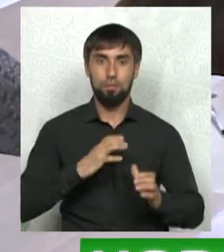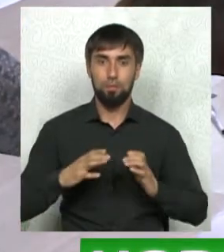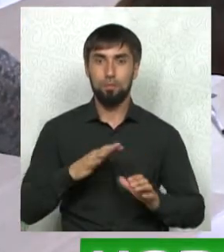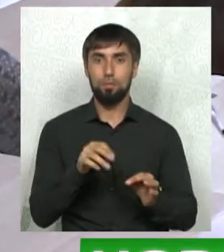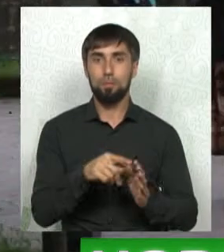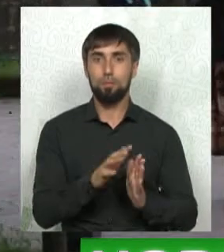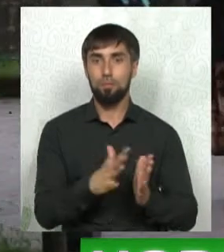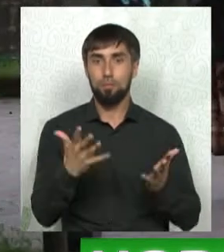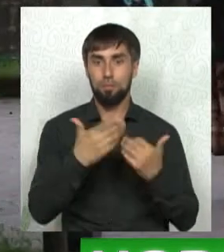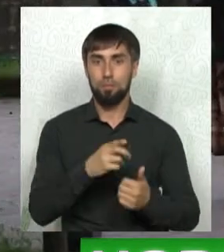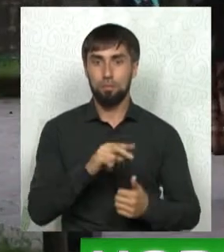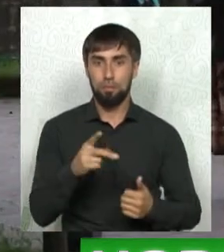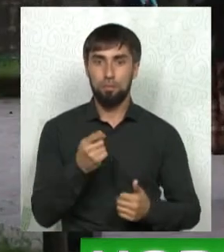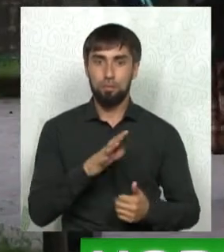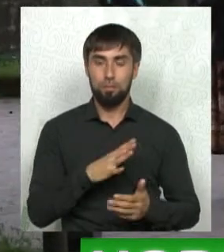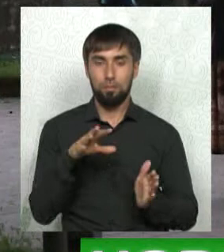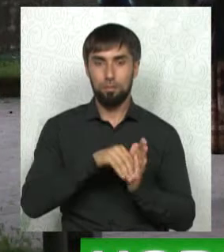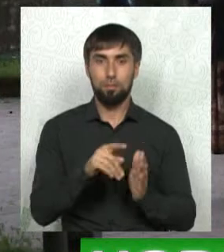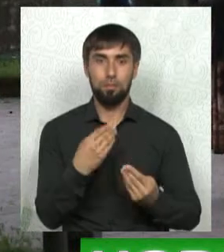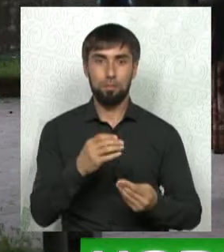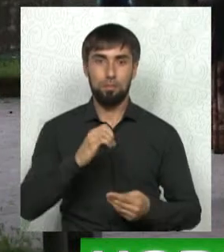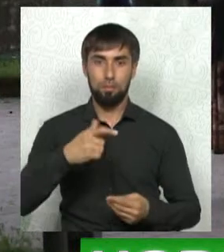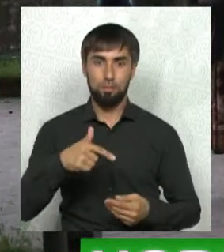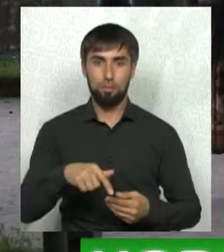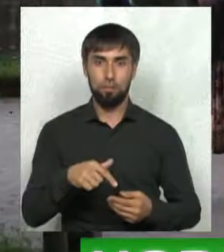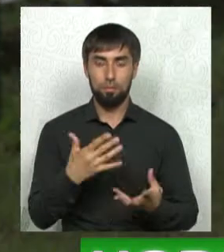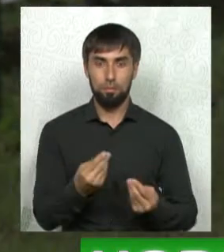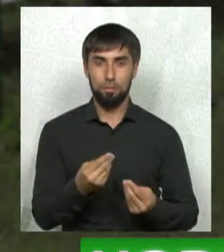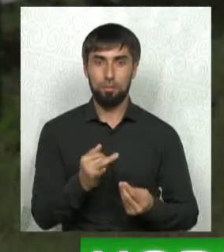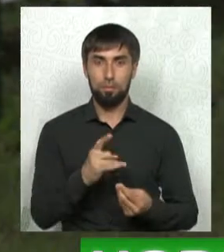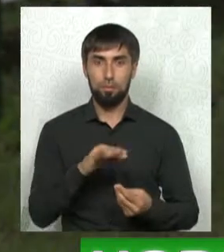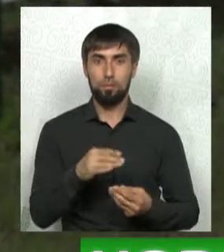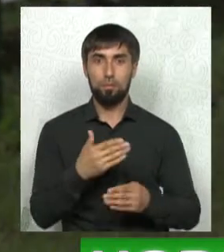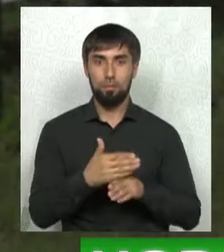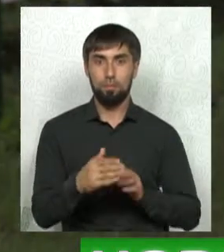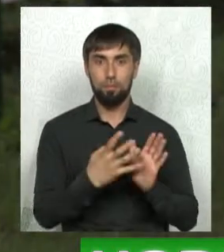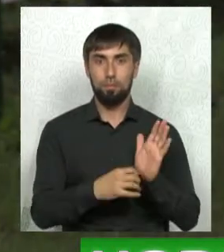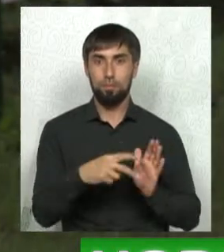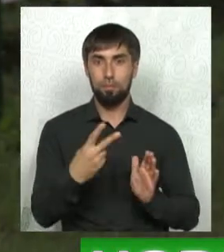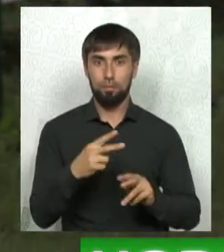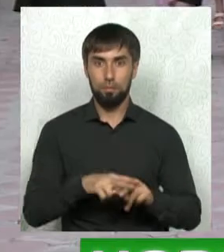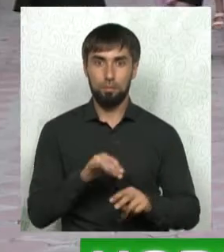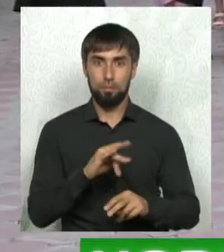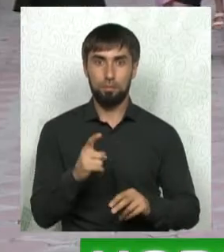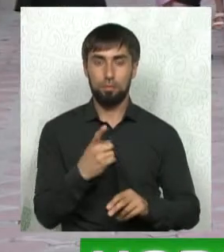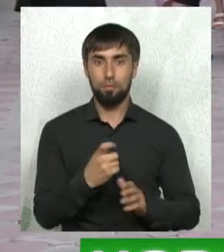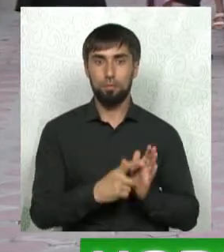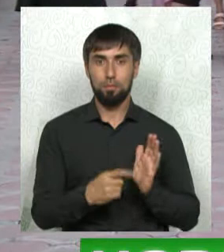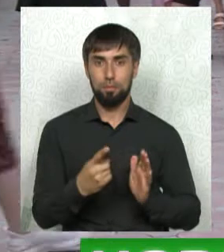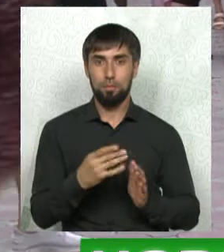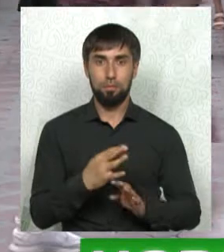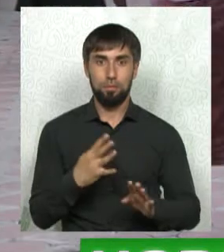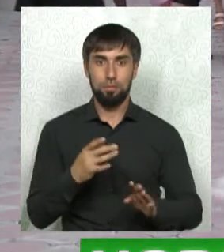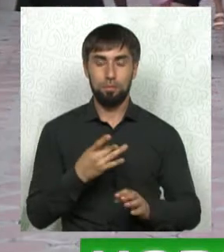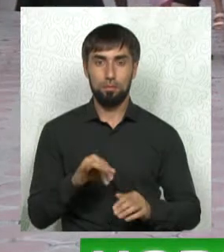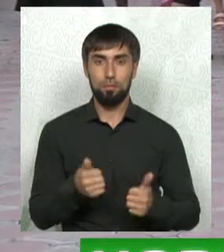набравшие наибольшее количество баллов, включая тех, кто сдавал экзамены сегодня. Для абитуриентов всего выделено 922 места, из них 711 по очной